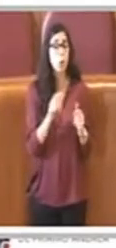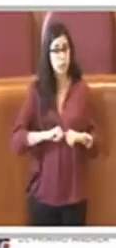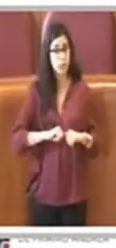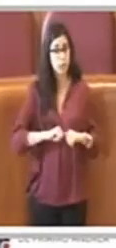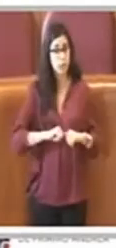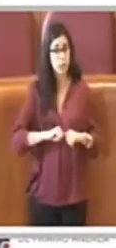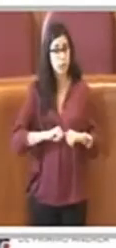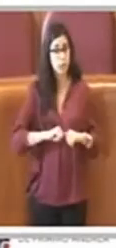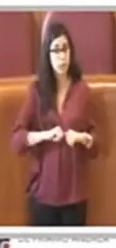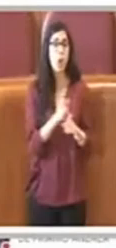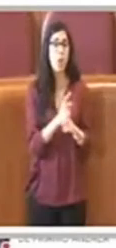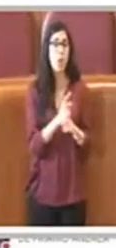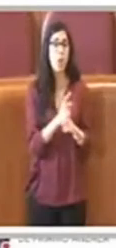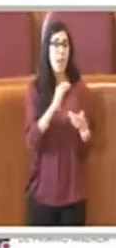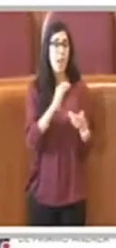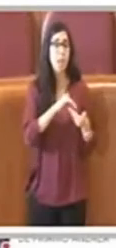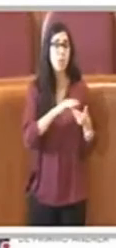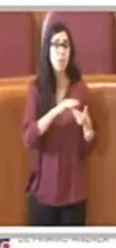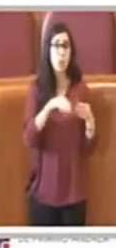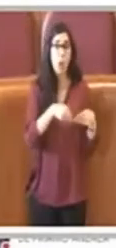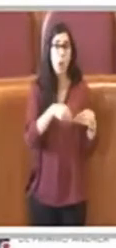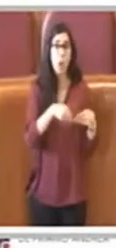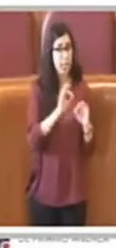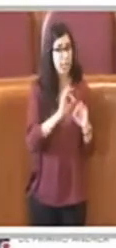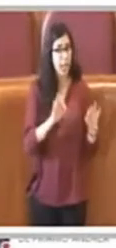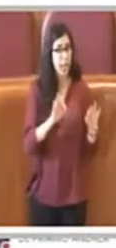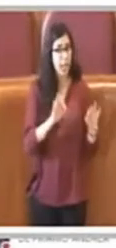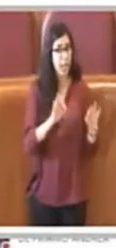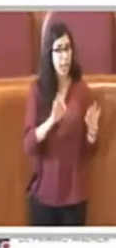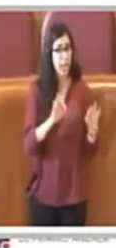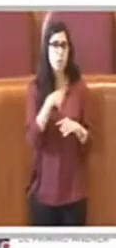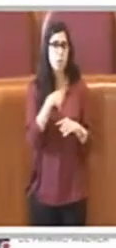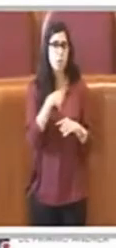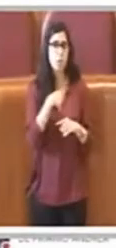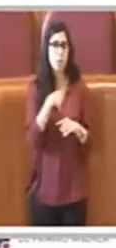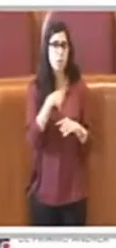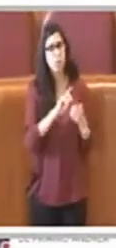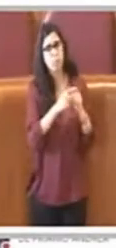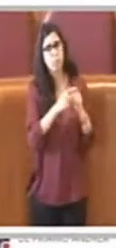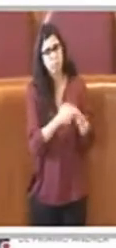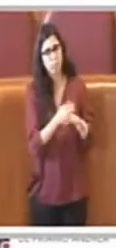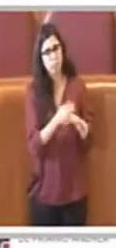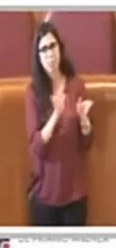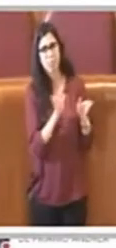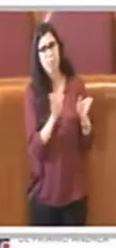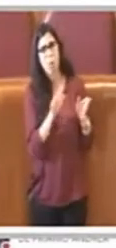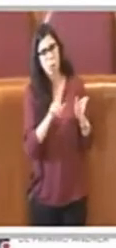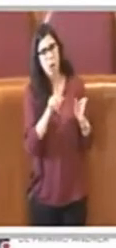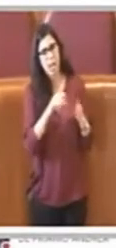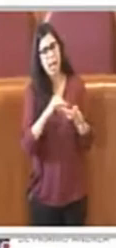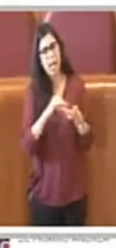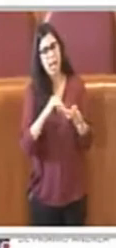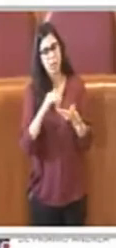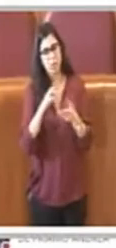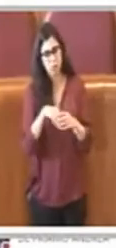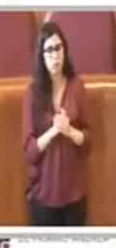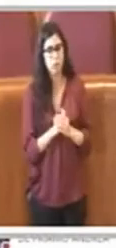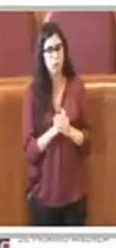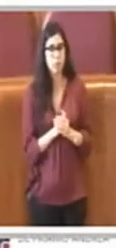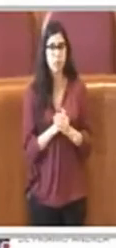cittadini non associati, adesso invece abbiamo appunto operato questa apertura. Per evitare